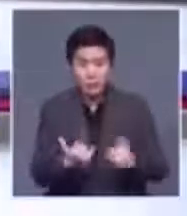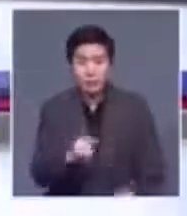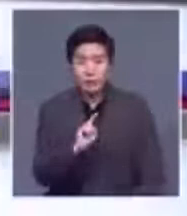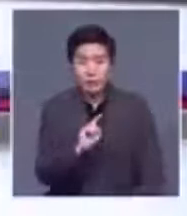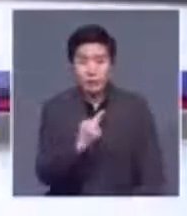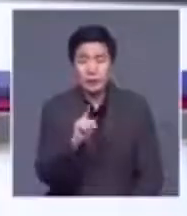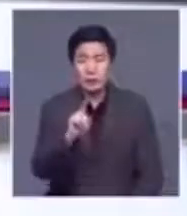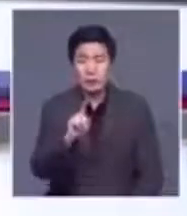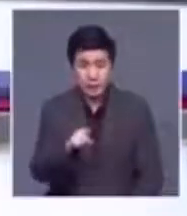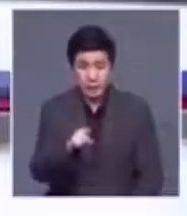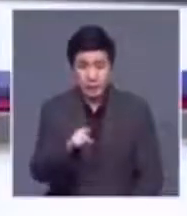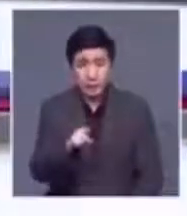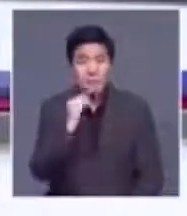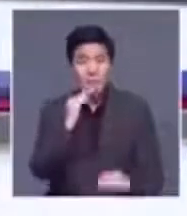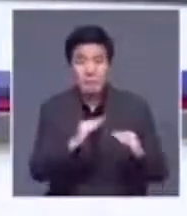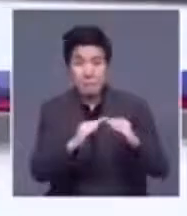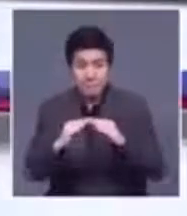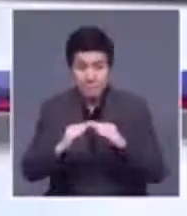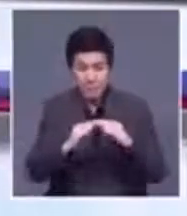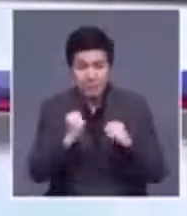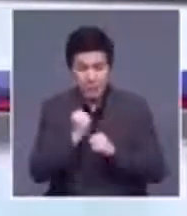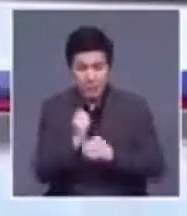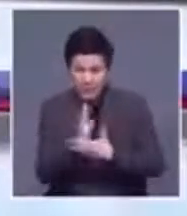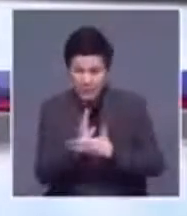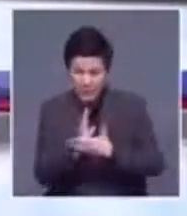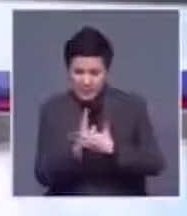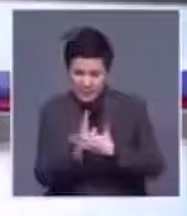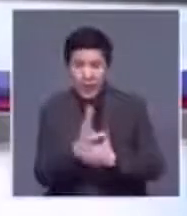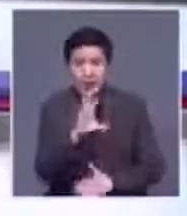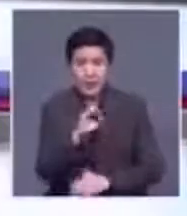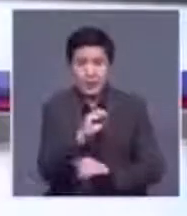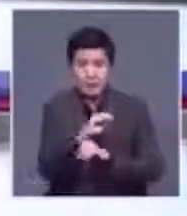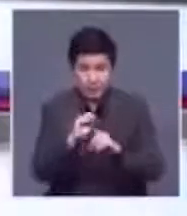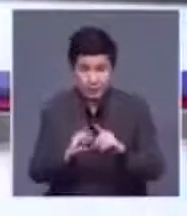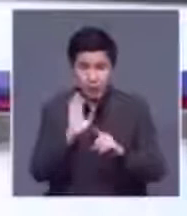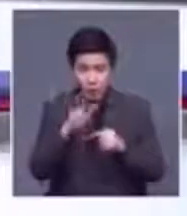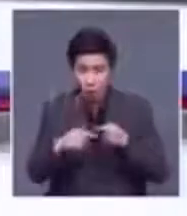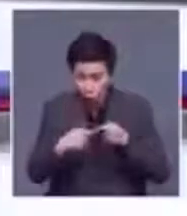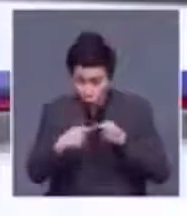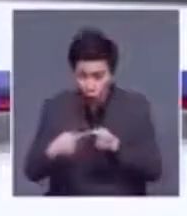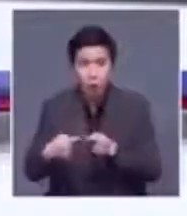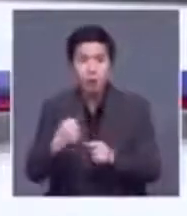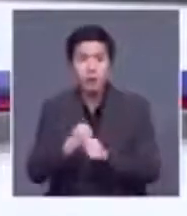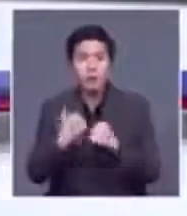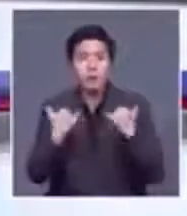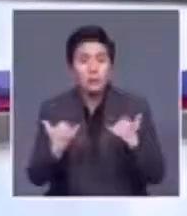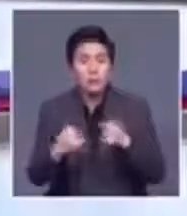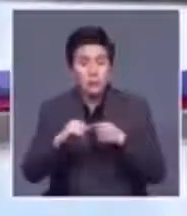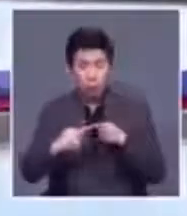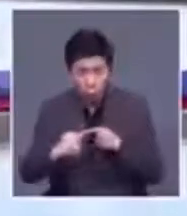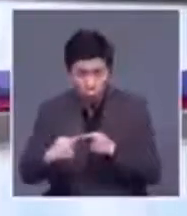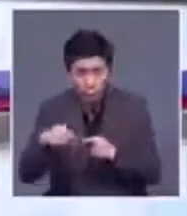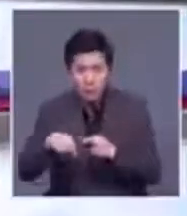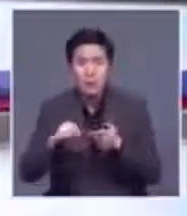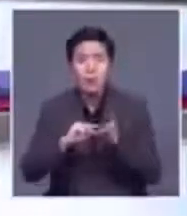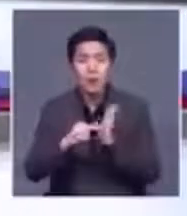11,000 หมู่บ้านแล้วนะครับก็มาได้ครึ่งทางแล้ว 50% และจะเดินหน้าต่อไปนี่ปรากฏว่าตรงนี้คือพี่น้องประชาชนสาม